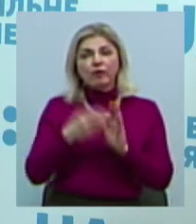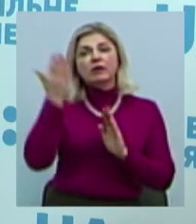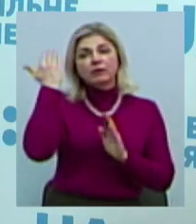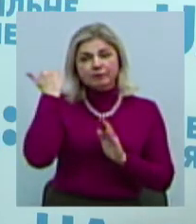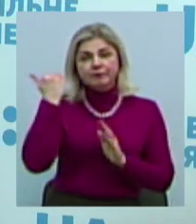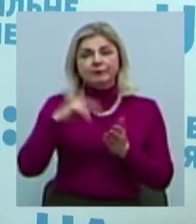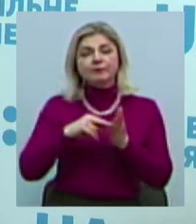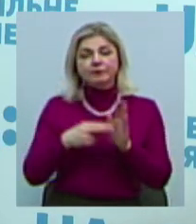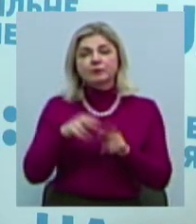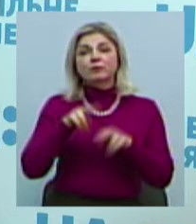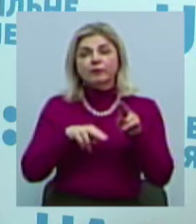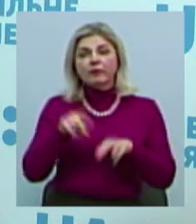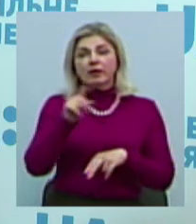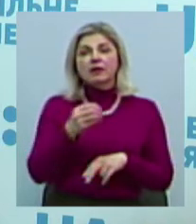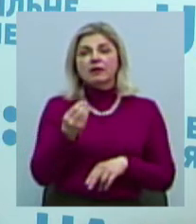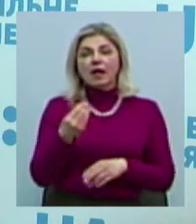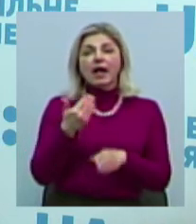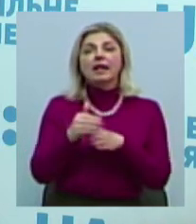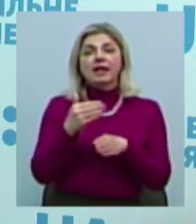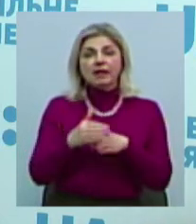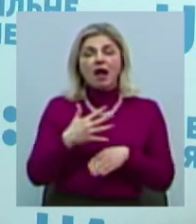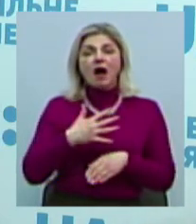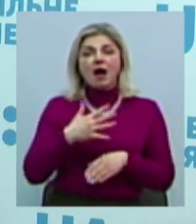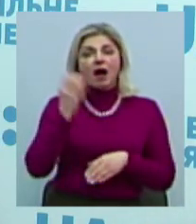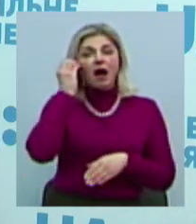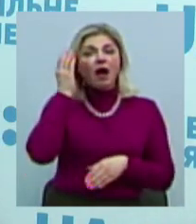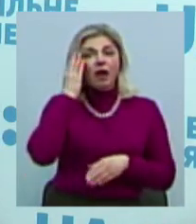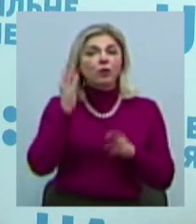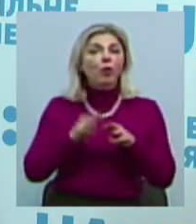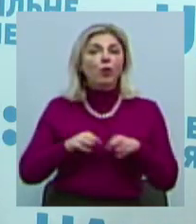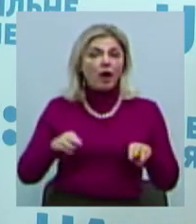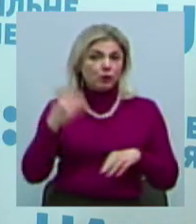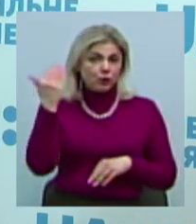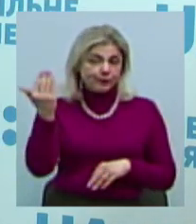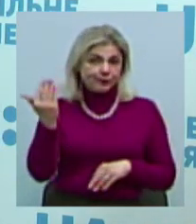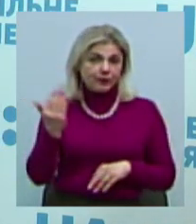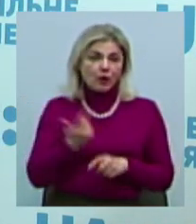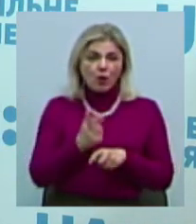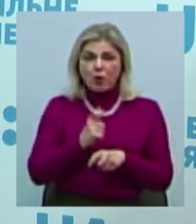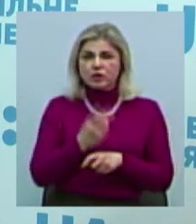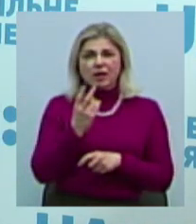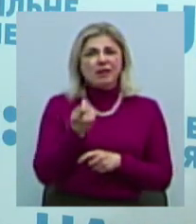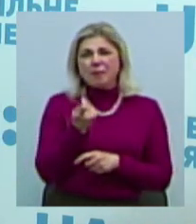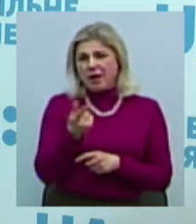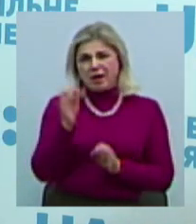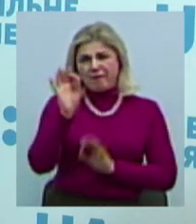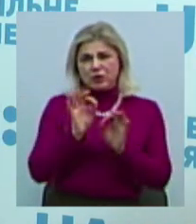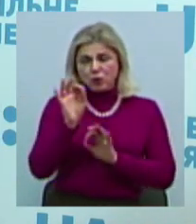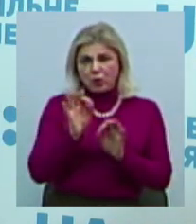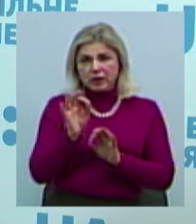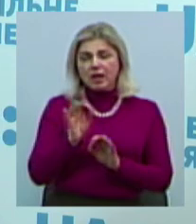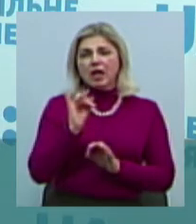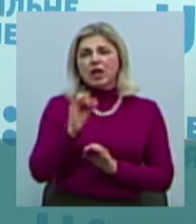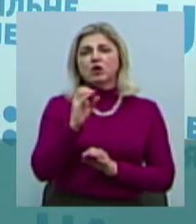планується будувати за кошти кредиту японського уряду. Там дуже невеликі відсотки із відстрочкою,